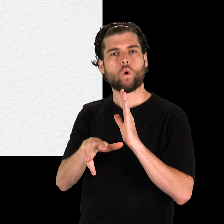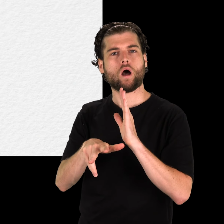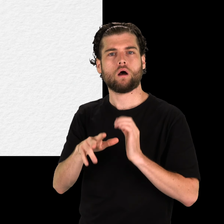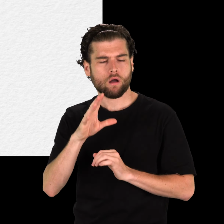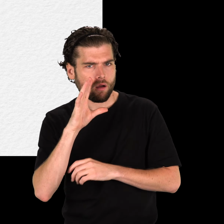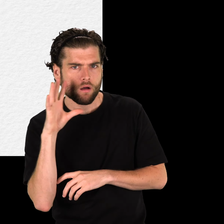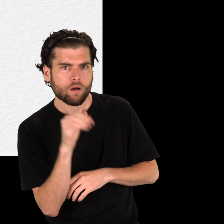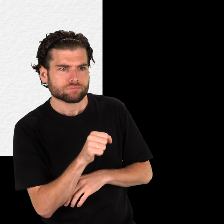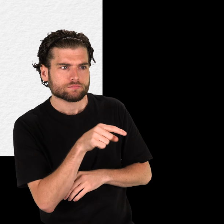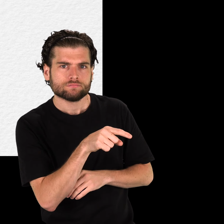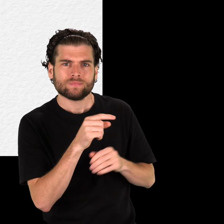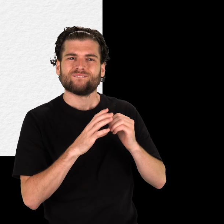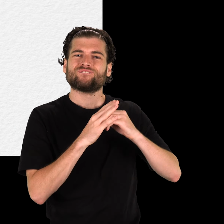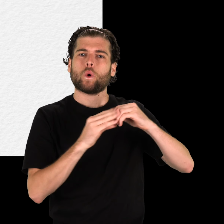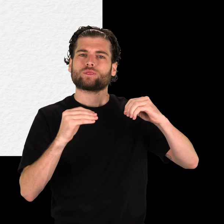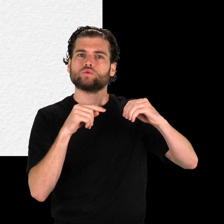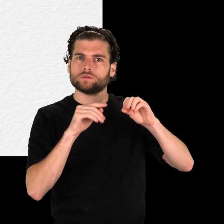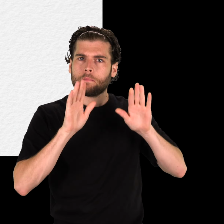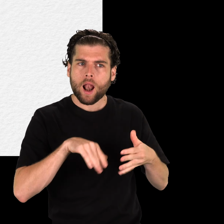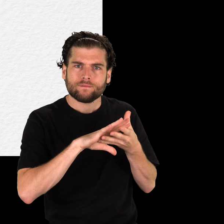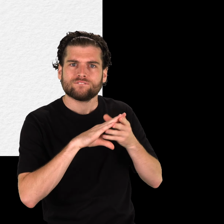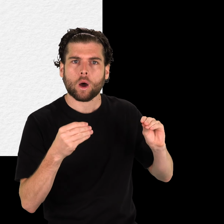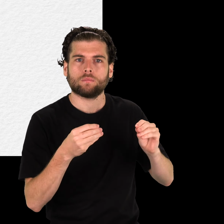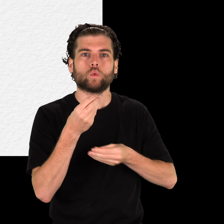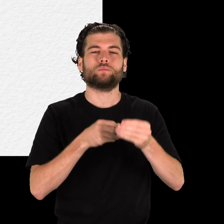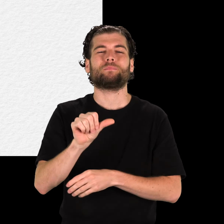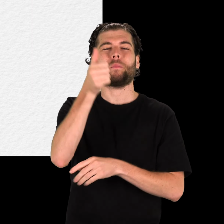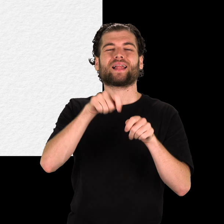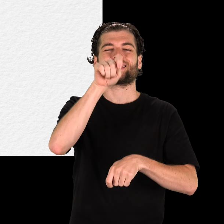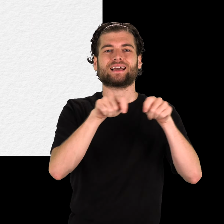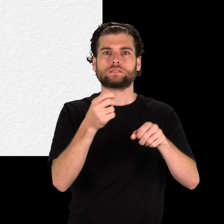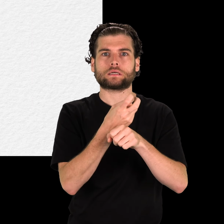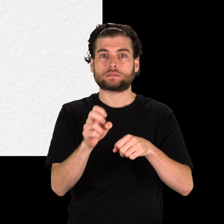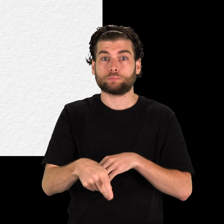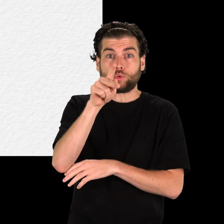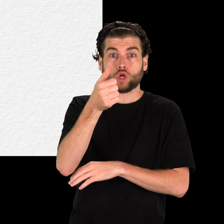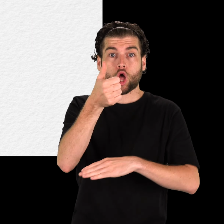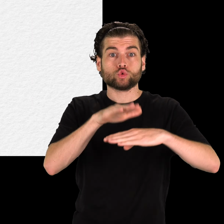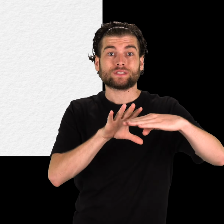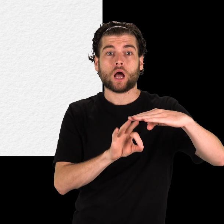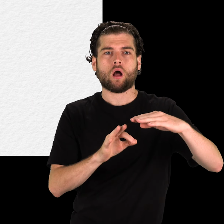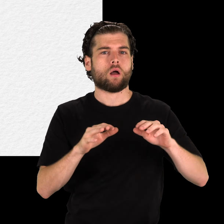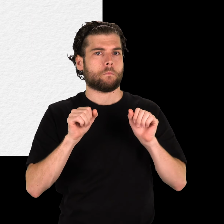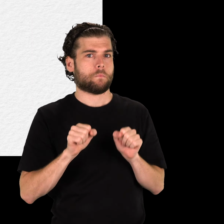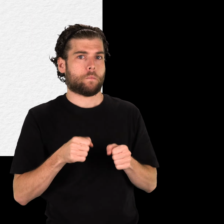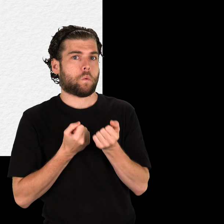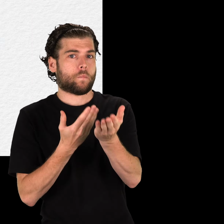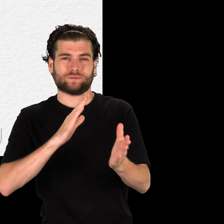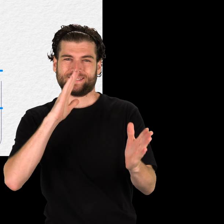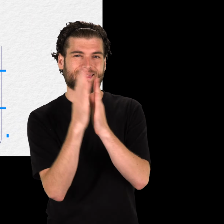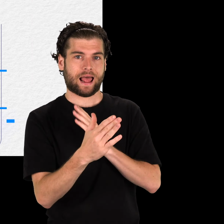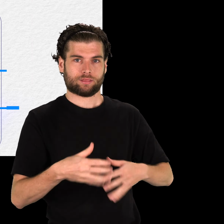aussi directement l'amniosynthèse en cas d'anomalie du fœtus retrouvée à l'échographie du 3e mois de grossesse ou quand le